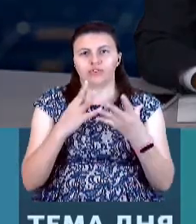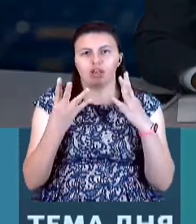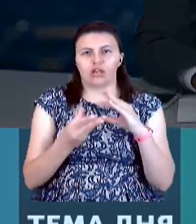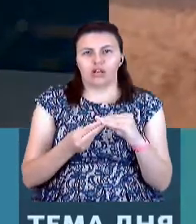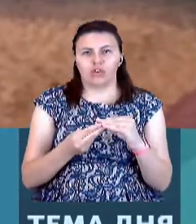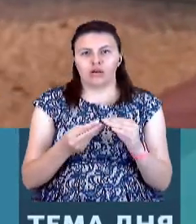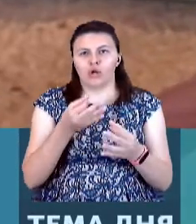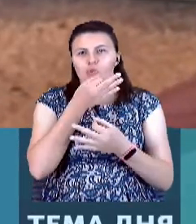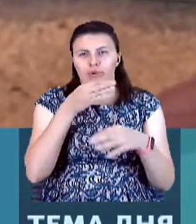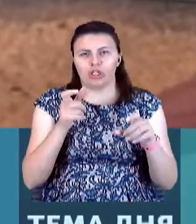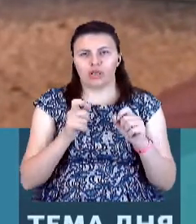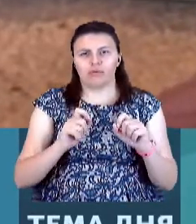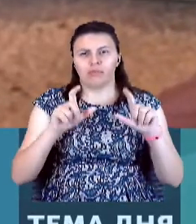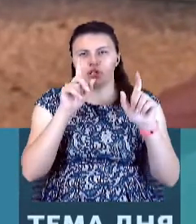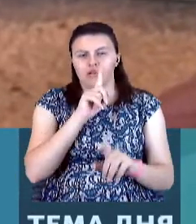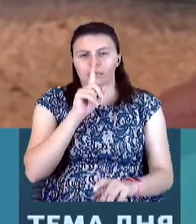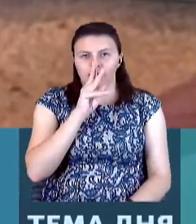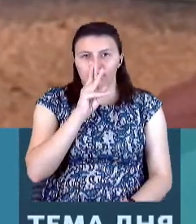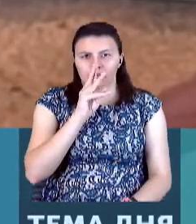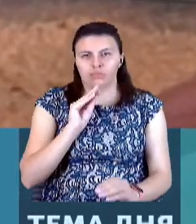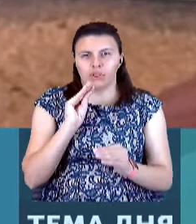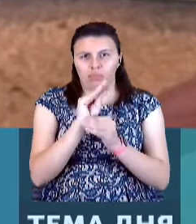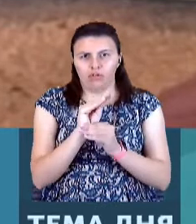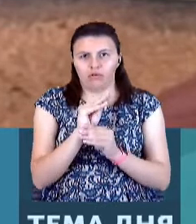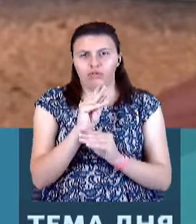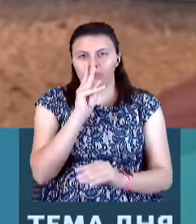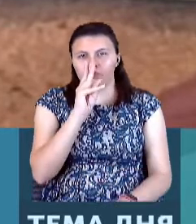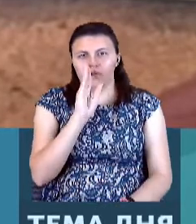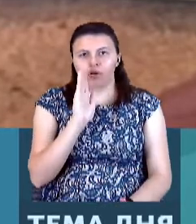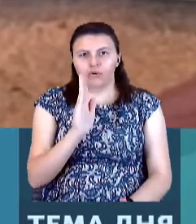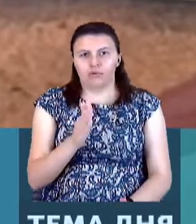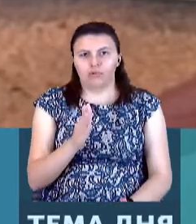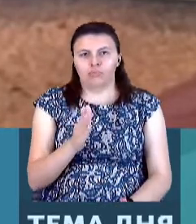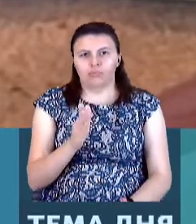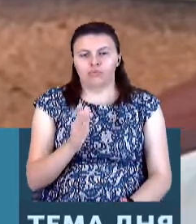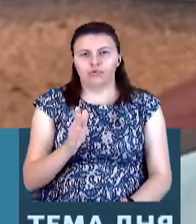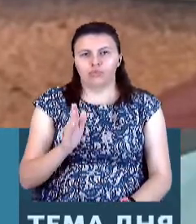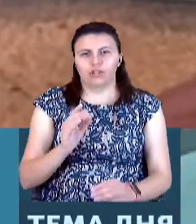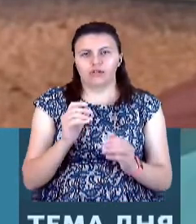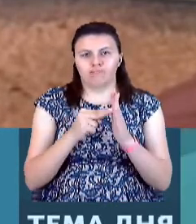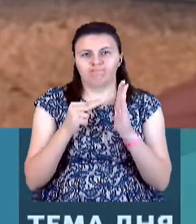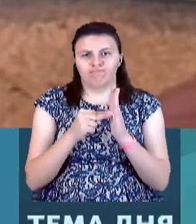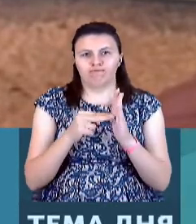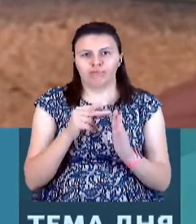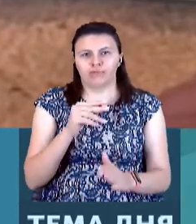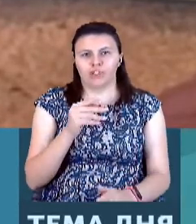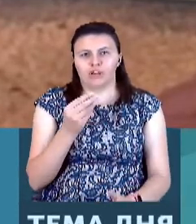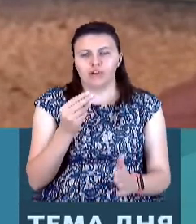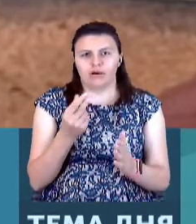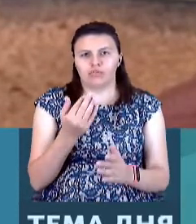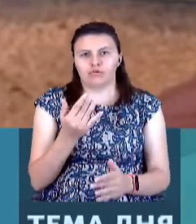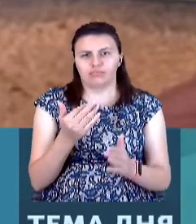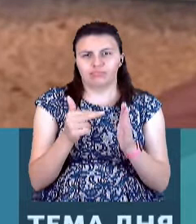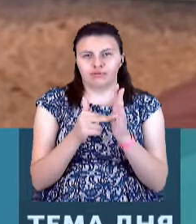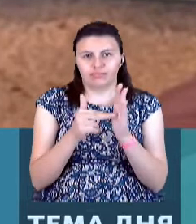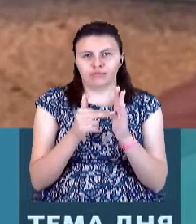будь-яке підвищення заробітної плати, воно є проінфляційним чинником, тому ясно, що ну, ціни